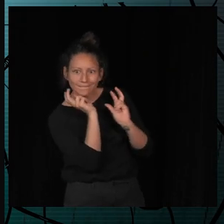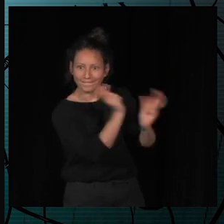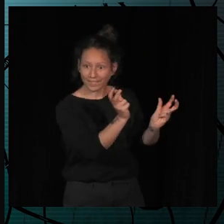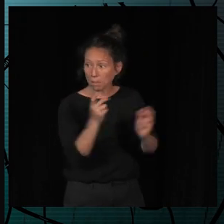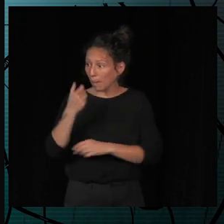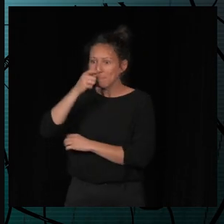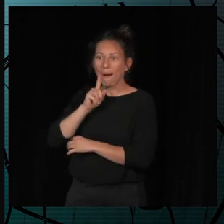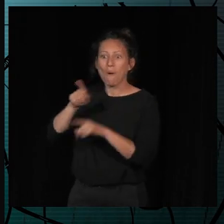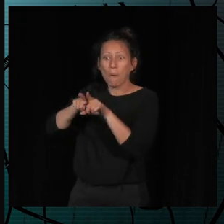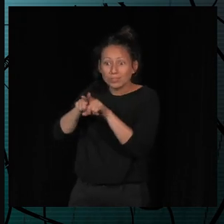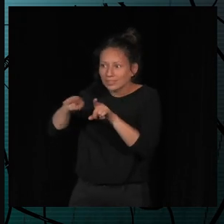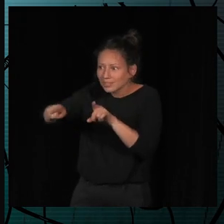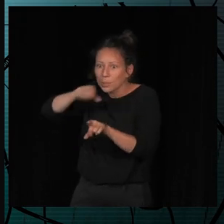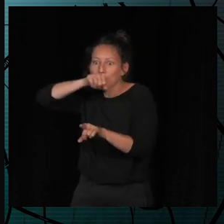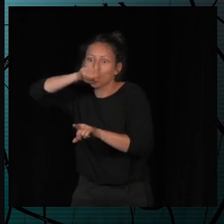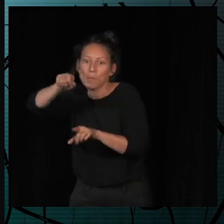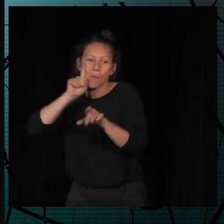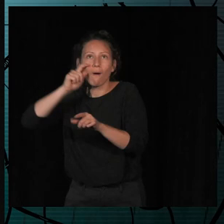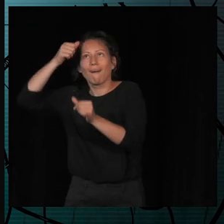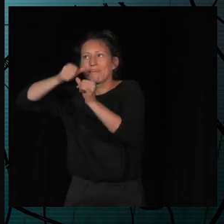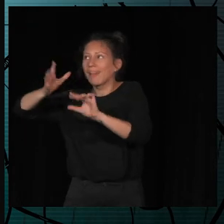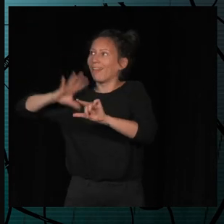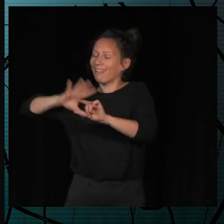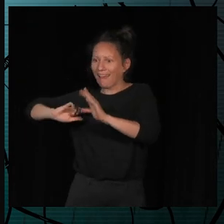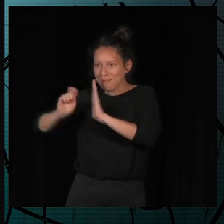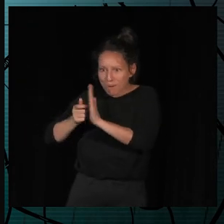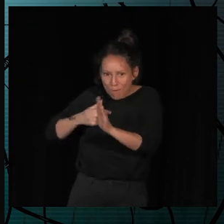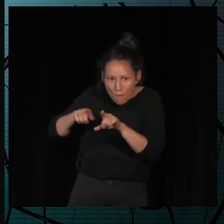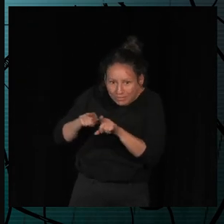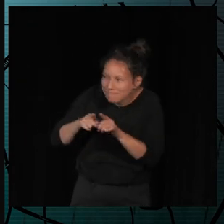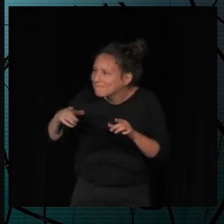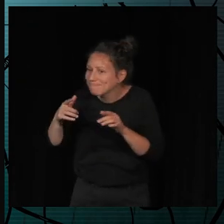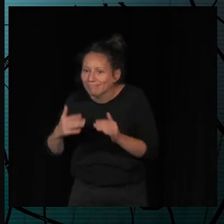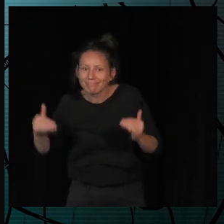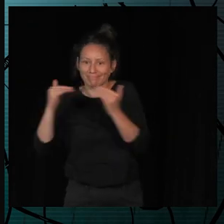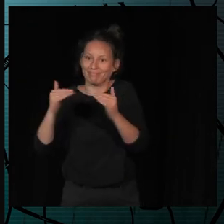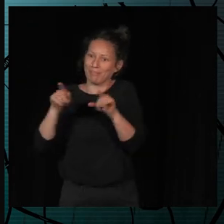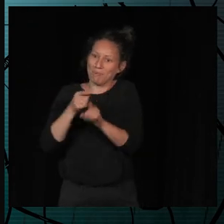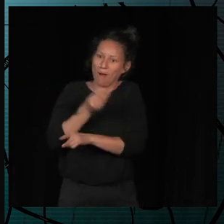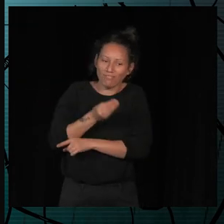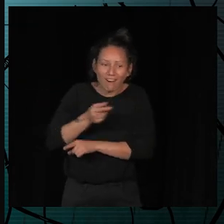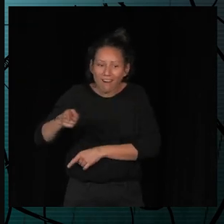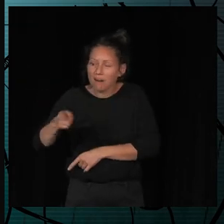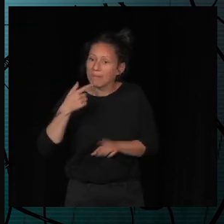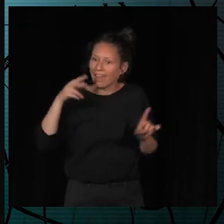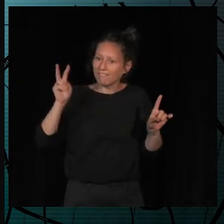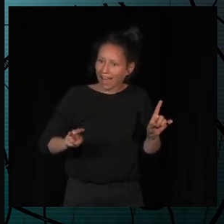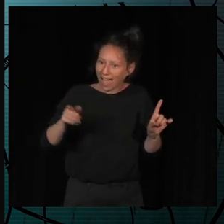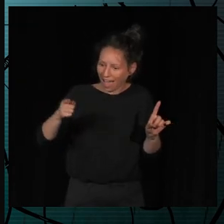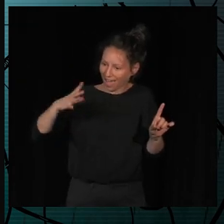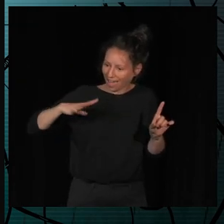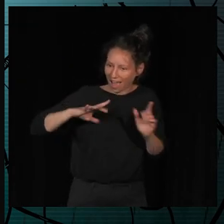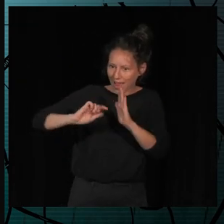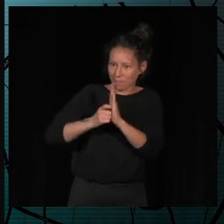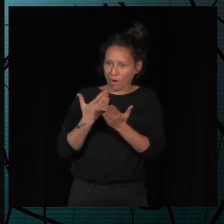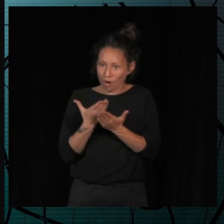leur rappelle aussi leur jeunesse et puis ça peut permettre justement en intergénérationnel de croiser bah qu'est-ce qui se passait à votre époque ah mais vous êtes vraiment des boomers heureusement que la